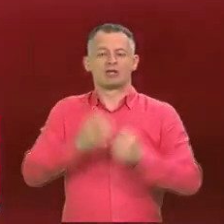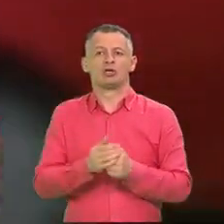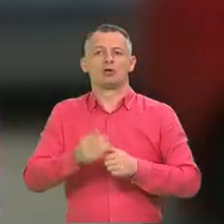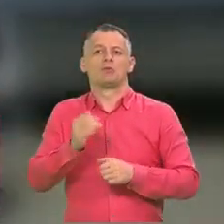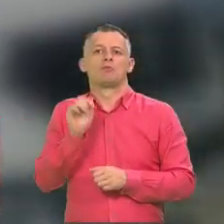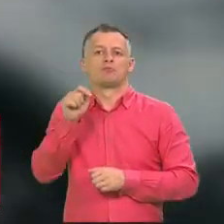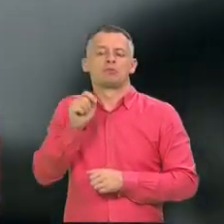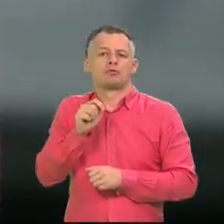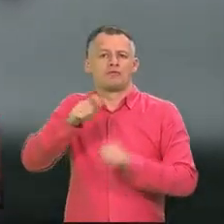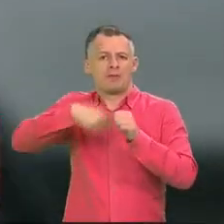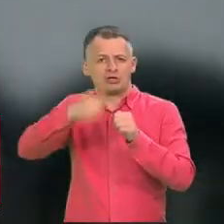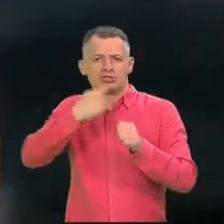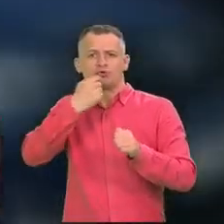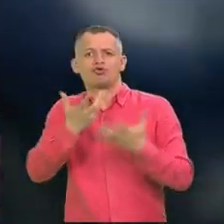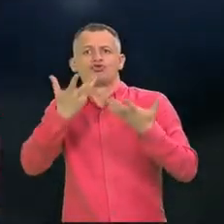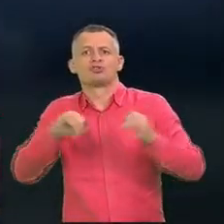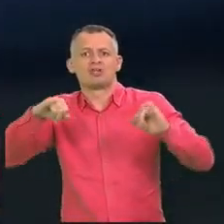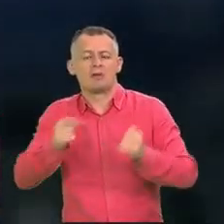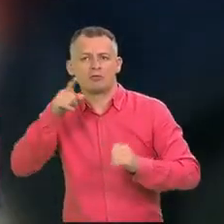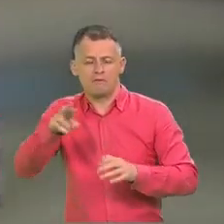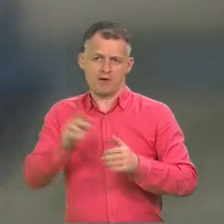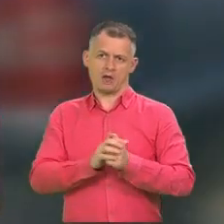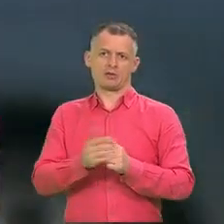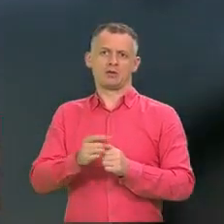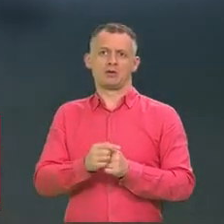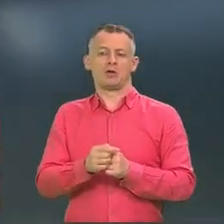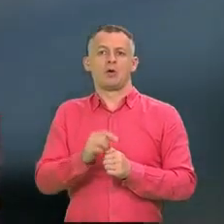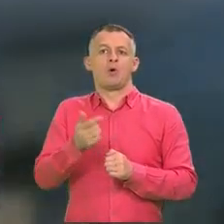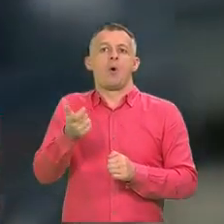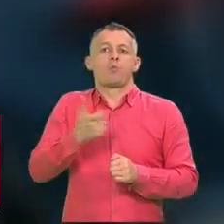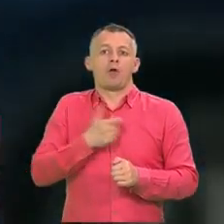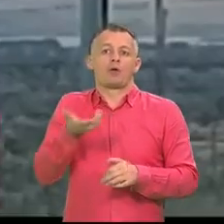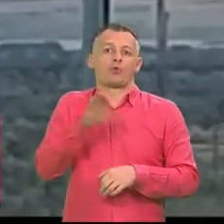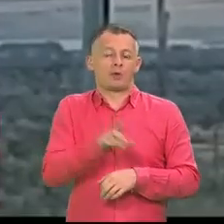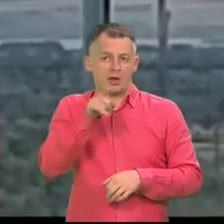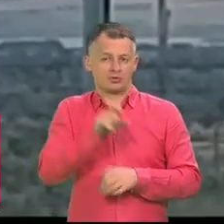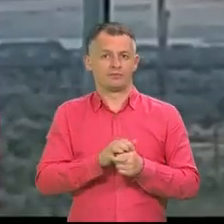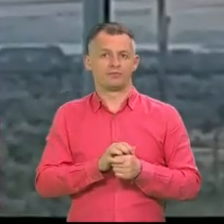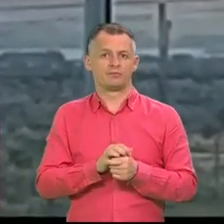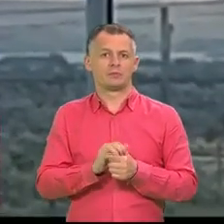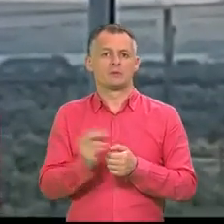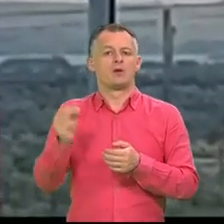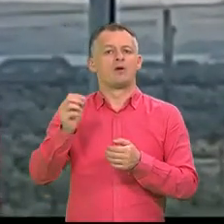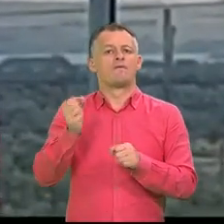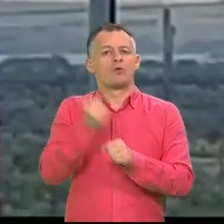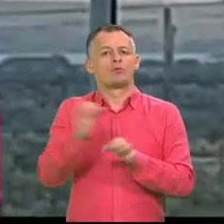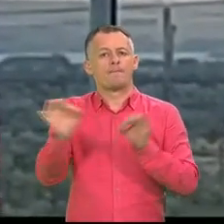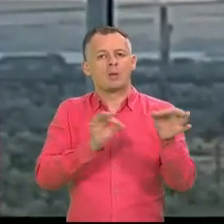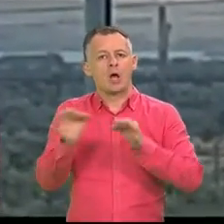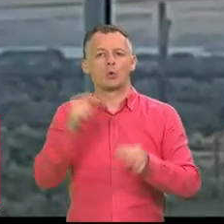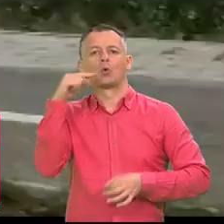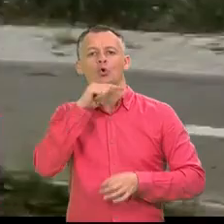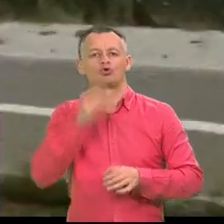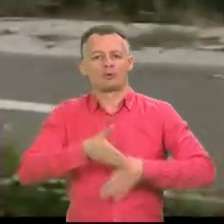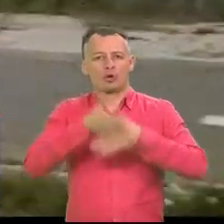Am mai mult ca sigur s-a întâmplat ceva, că e de naibii că murim aici, ne intoxică ăștia. A fost activat planul roșu de intervenție.